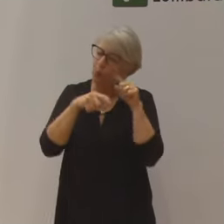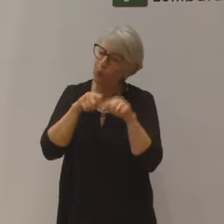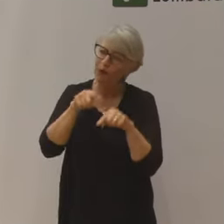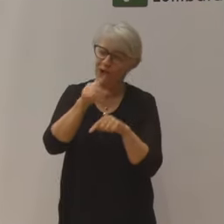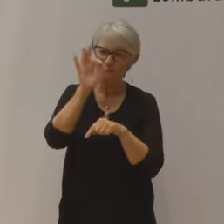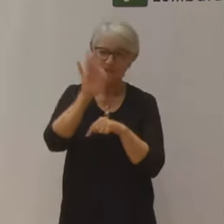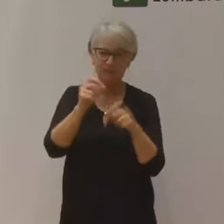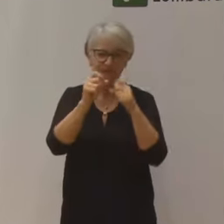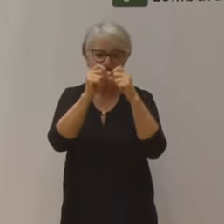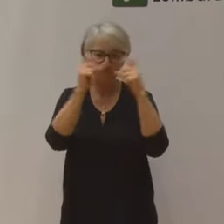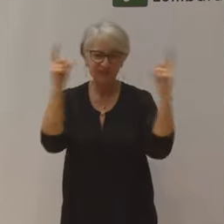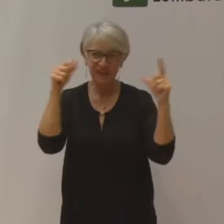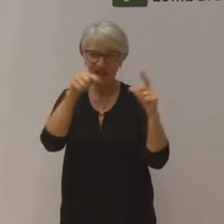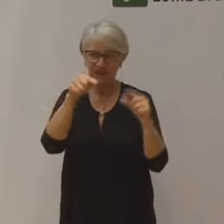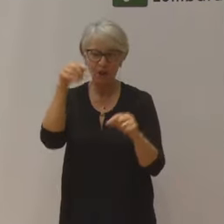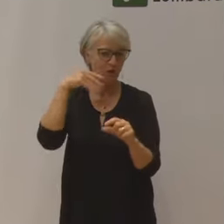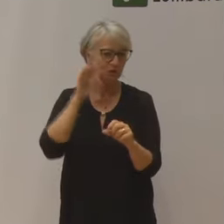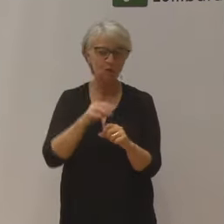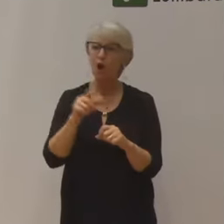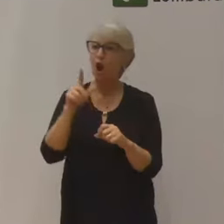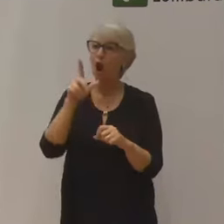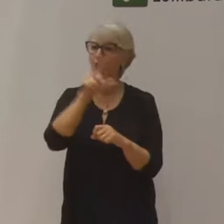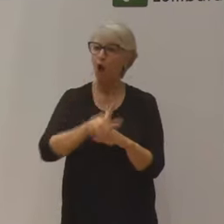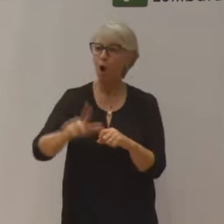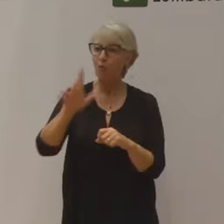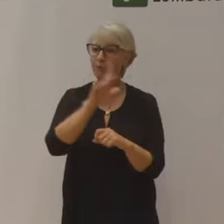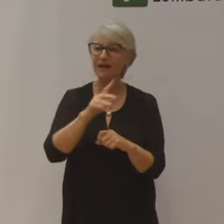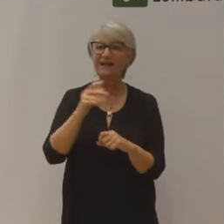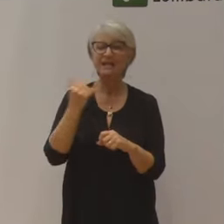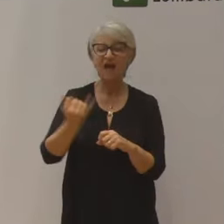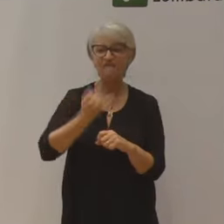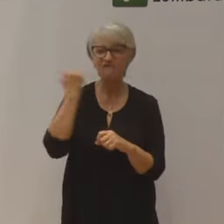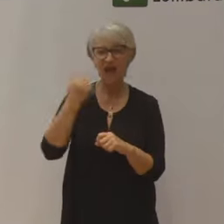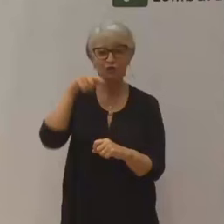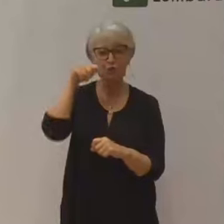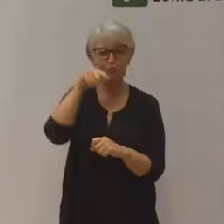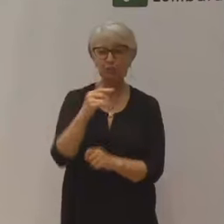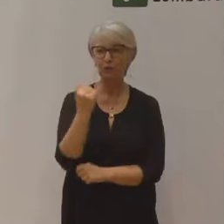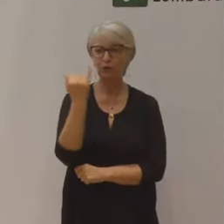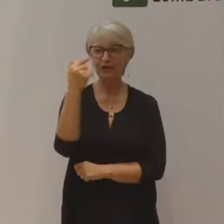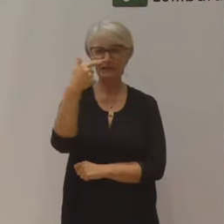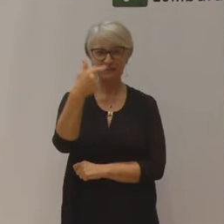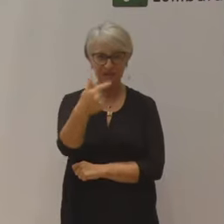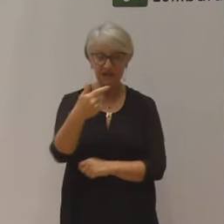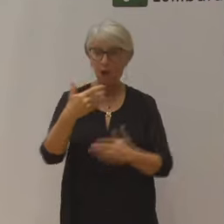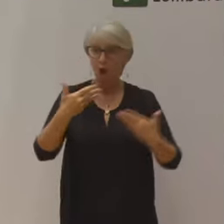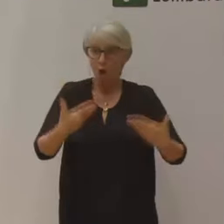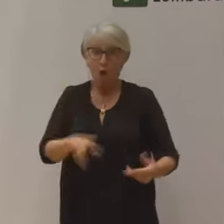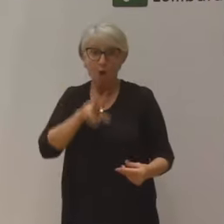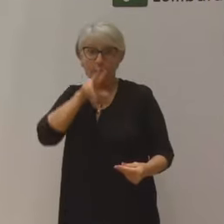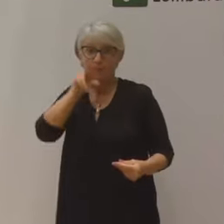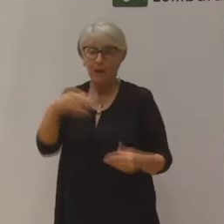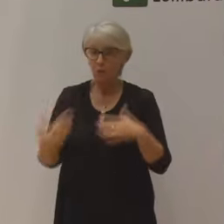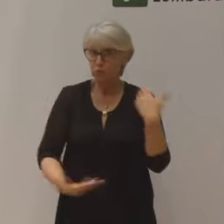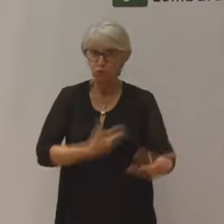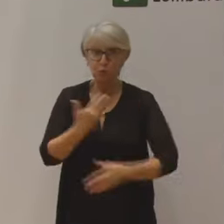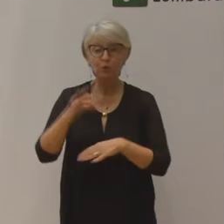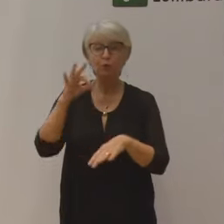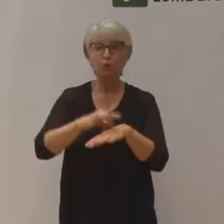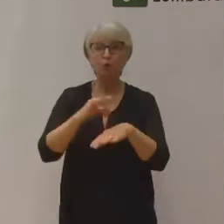nostri video, che appunto trovano su lombardiafacile.it, e passo subito la parola al